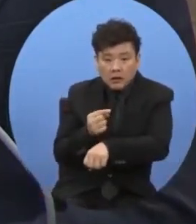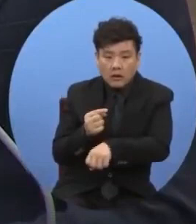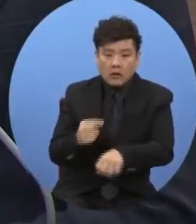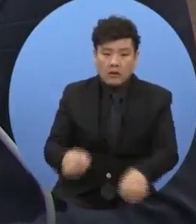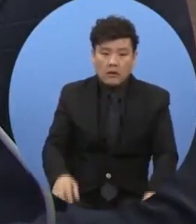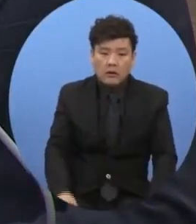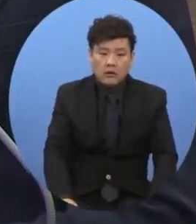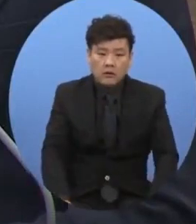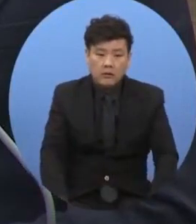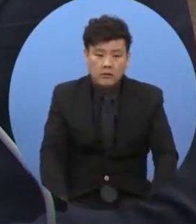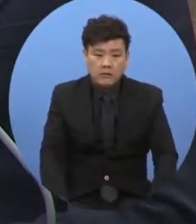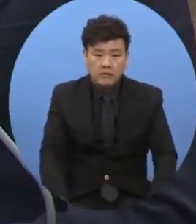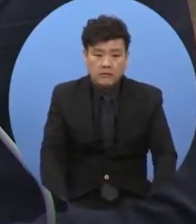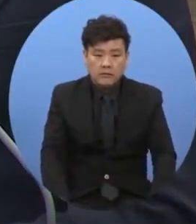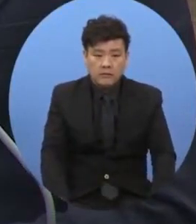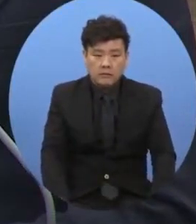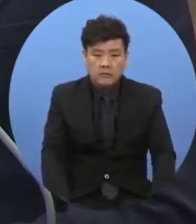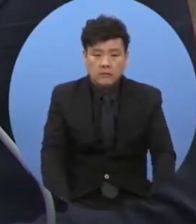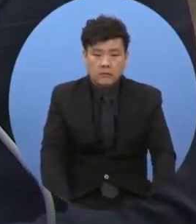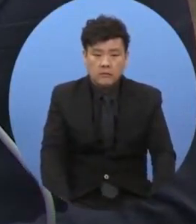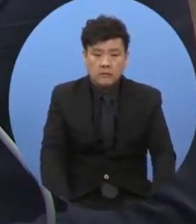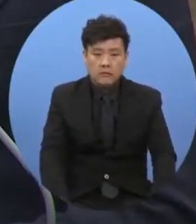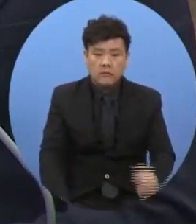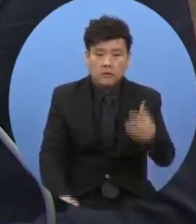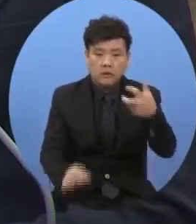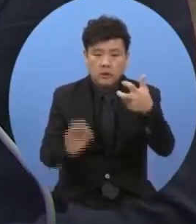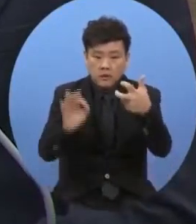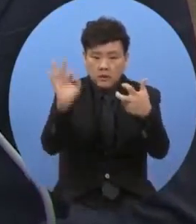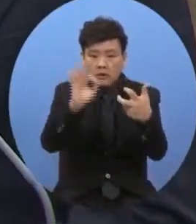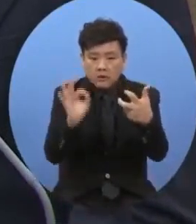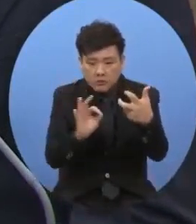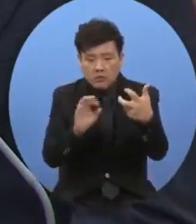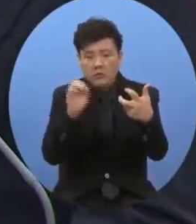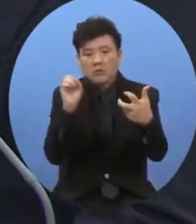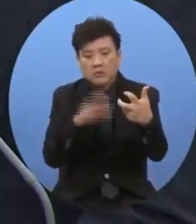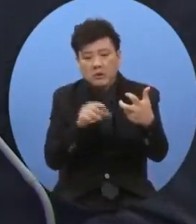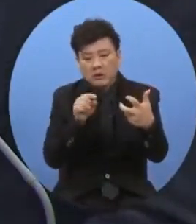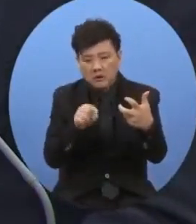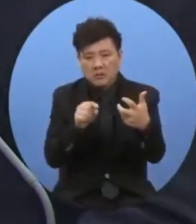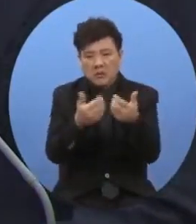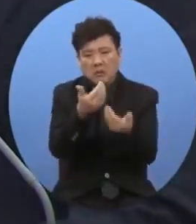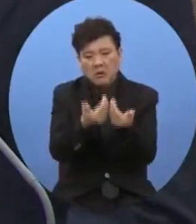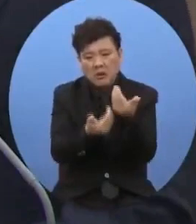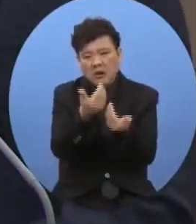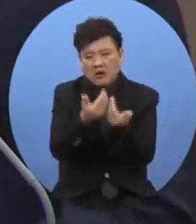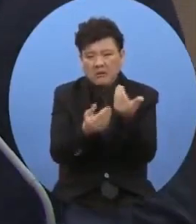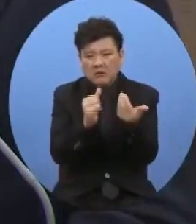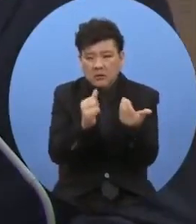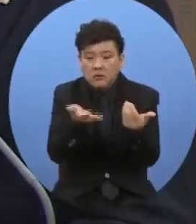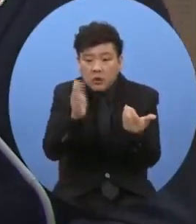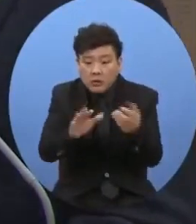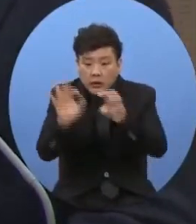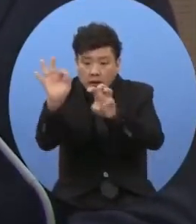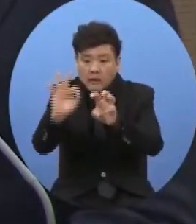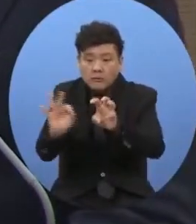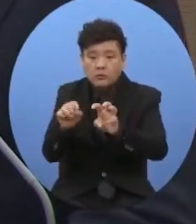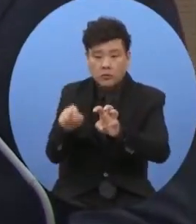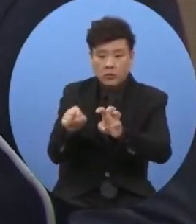생각하자. 그러니까 70%는 그냥 그렇게 생각하자. 왜냐하면 여전히 갈등 의제가 많으니까. 근데